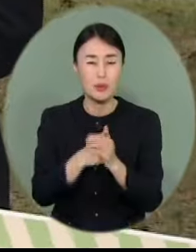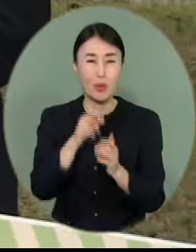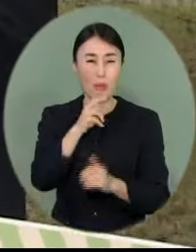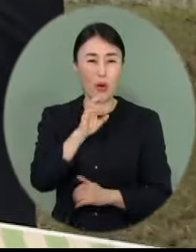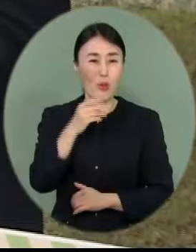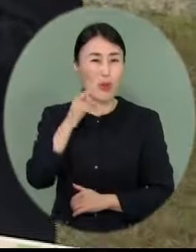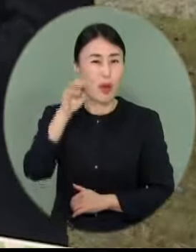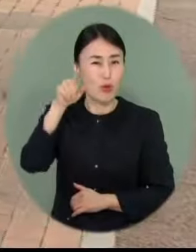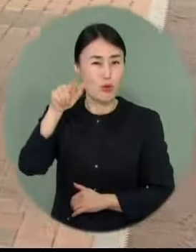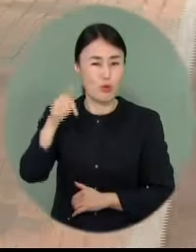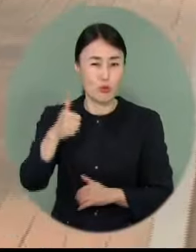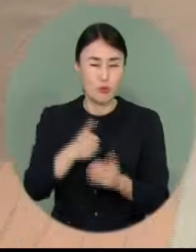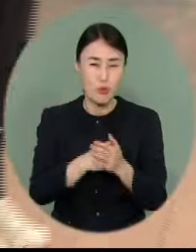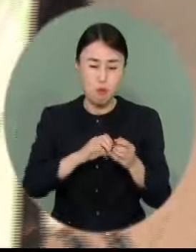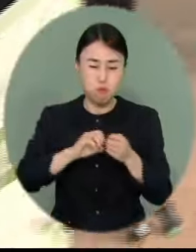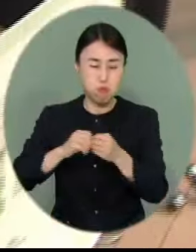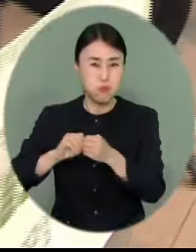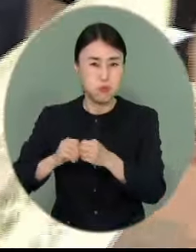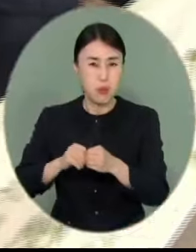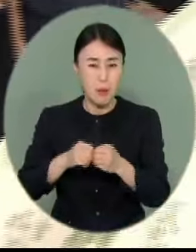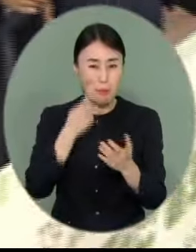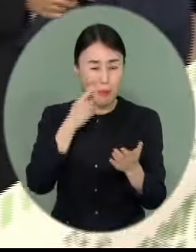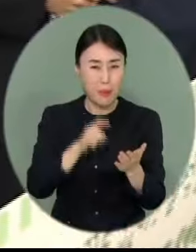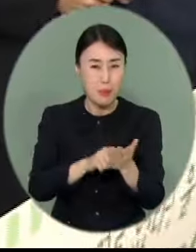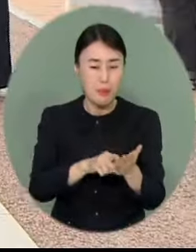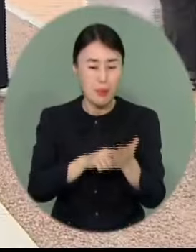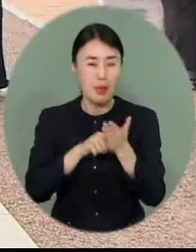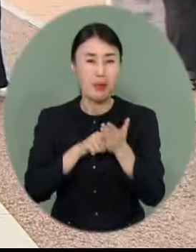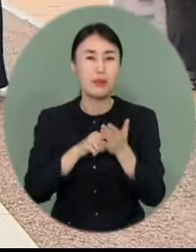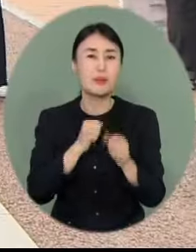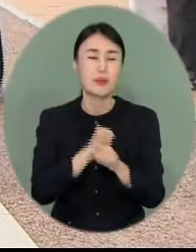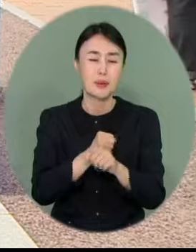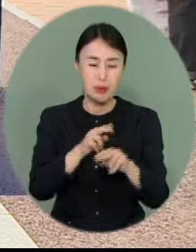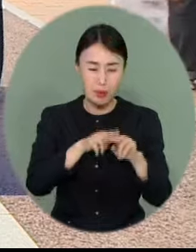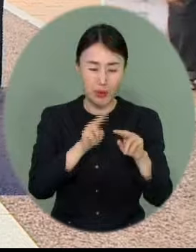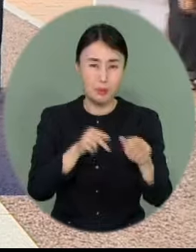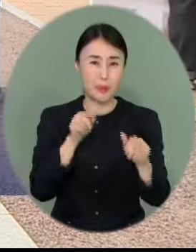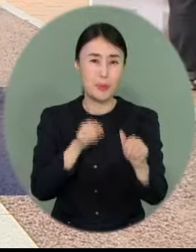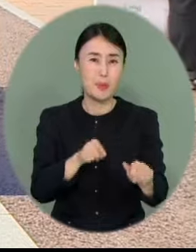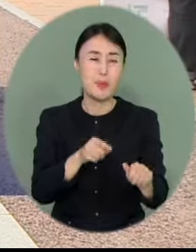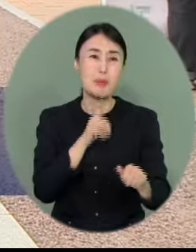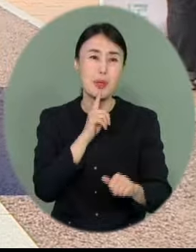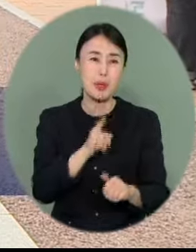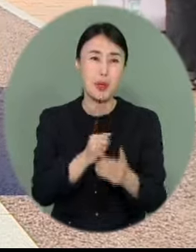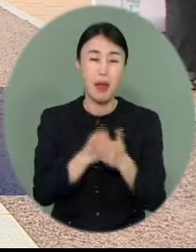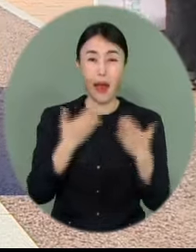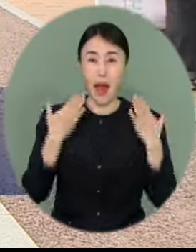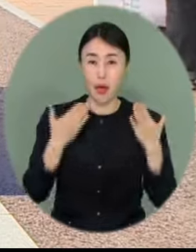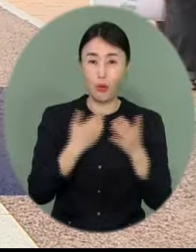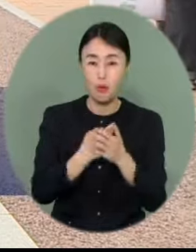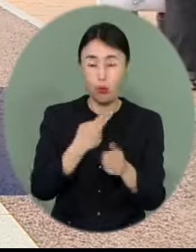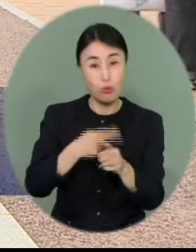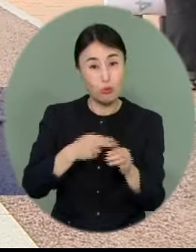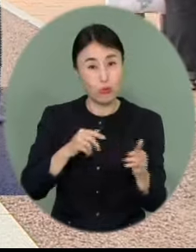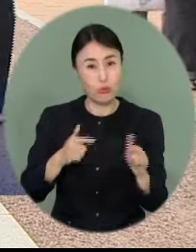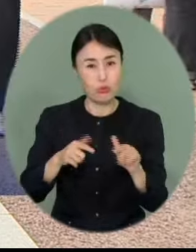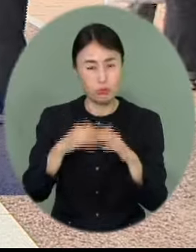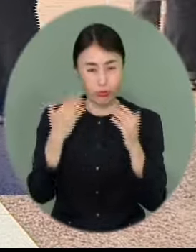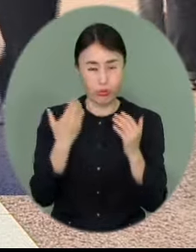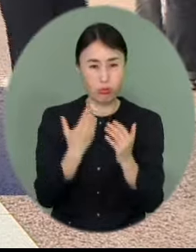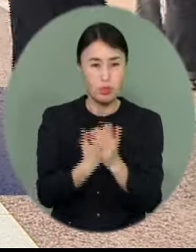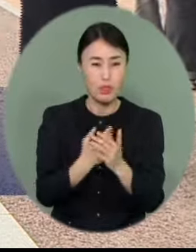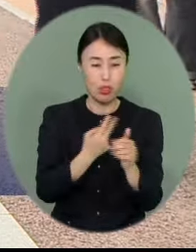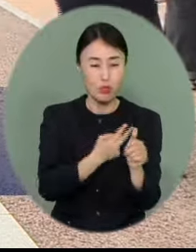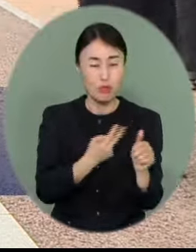국정농단 실체가 드러났다며 대통령 퇴진을 요구했습니다. 최근에 보면 전국적으로 학교나 혹은 교수님들, 학생들이 이 윤석열